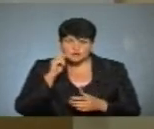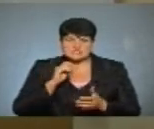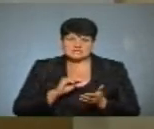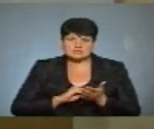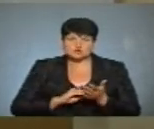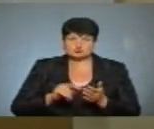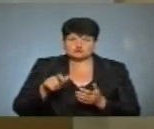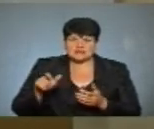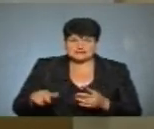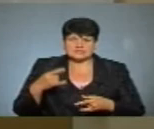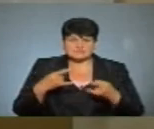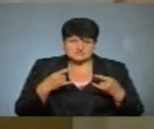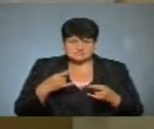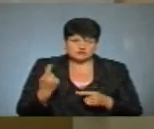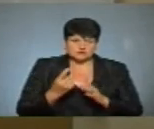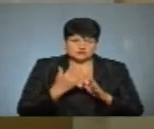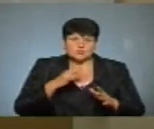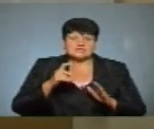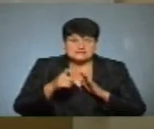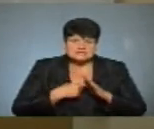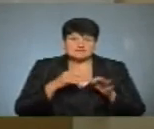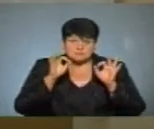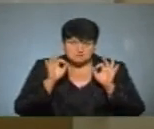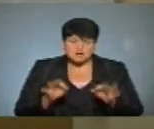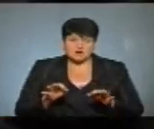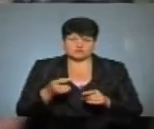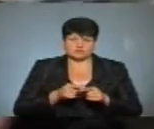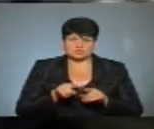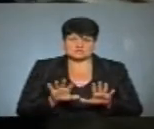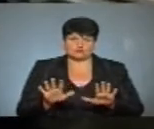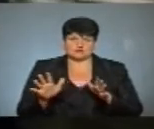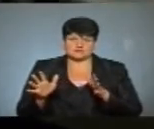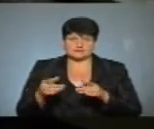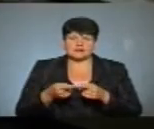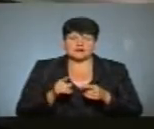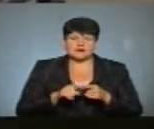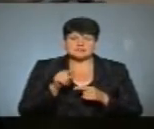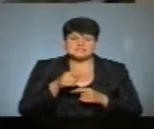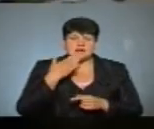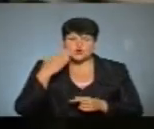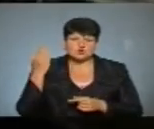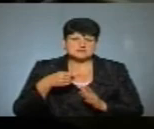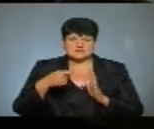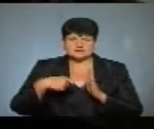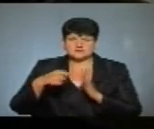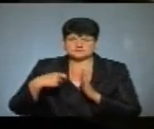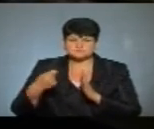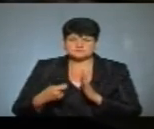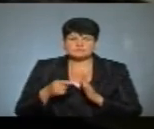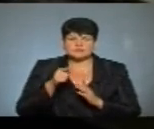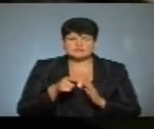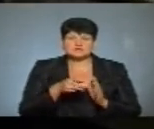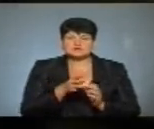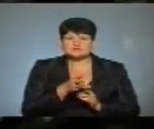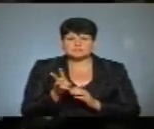журналістам, телевізійникам, перш за все, дізнався правду про ці події. А це кадри останнього репортажу Дмитра. Їх він